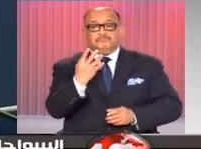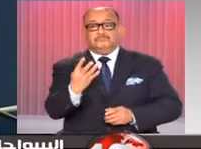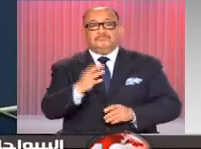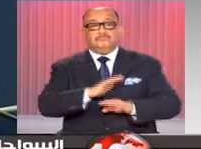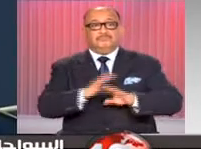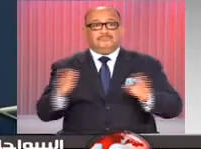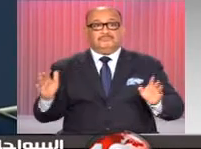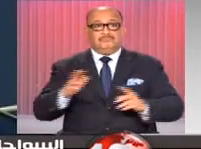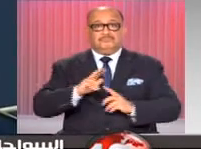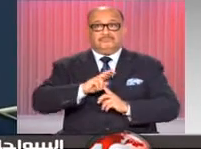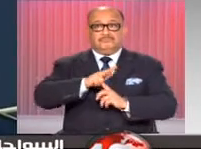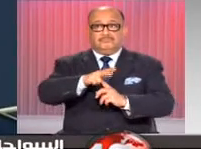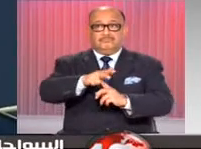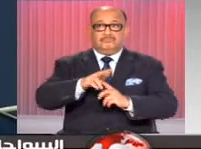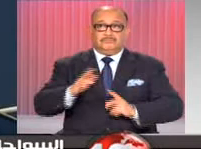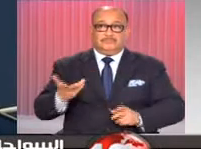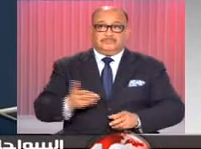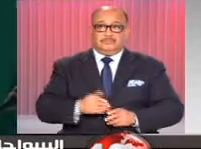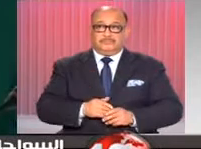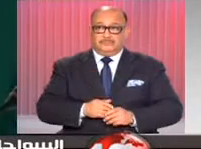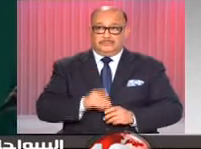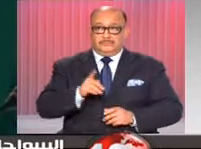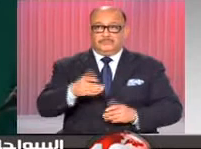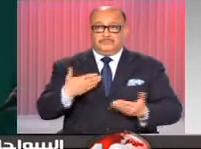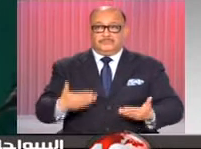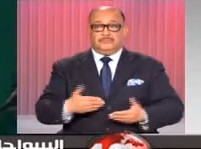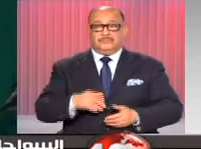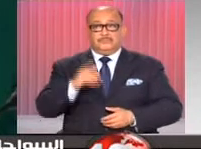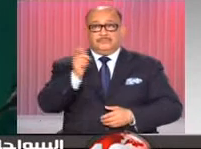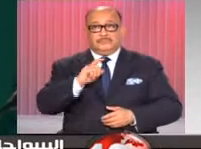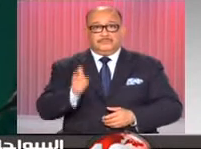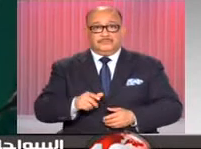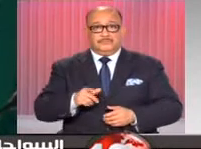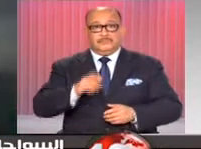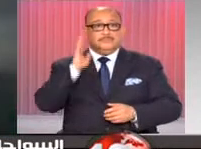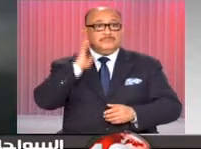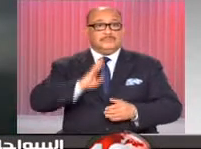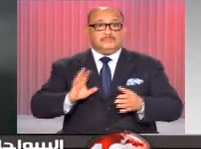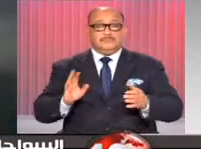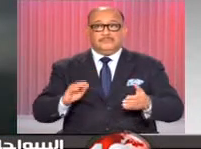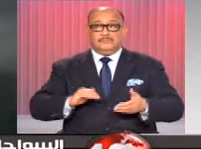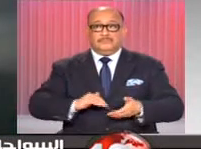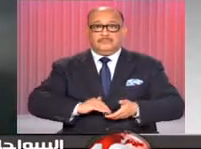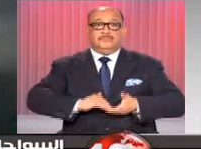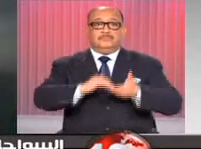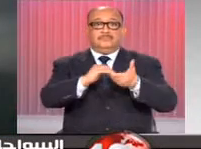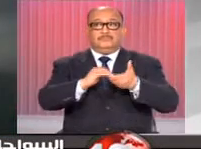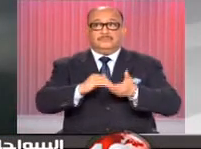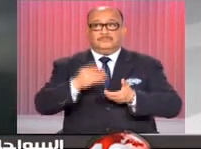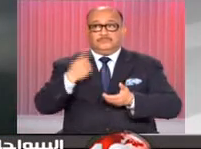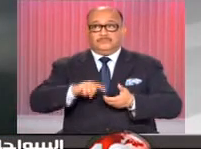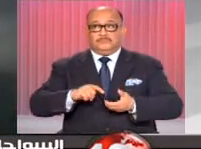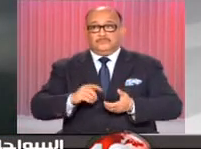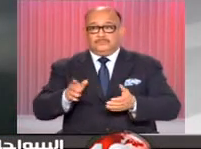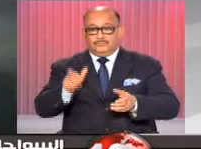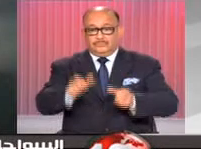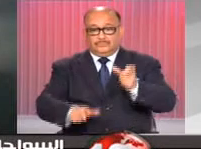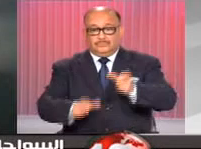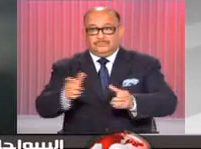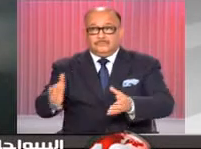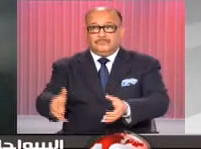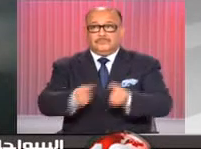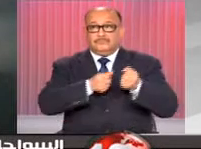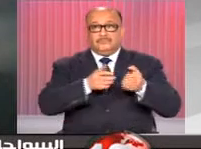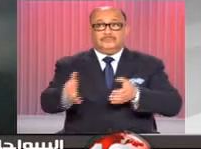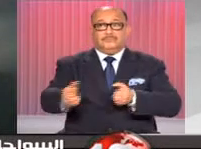أمس لوكالة الأنباء اليونانية أن الوضع على العبارة بات تحت السيطرة، وذلك بعد أن اندلع حريق في جزء